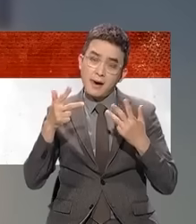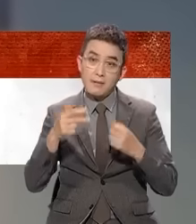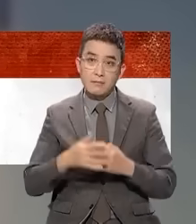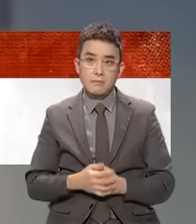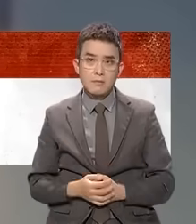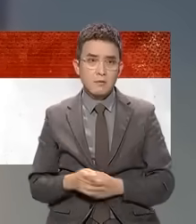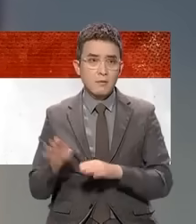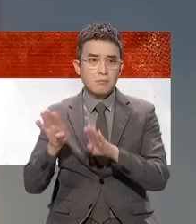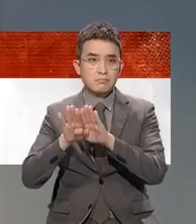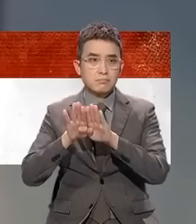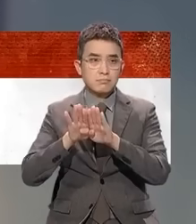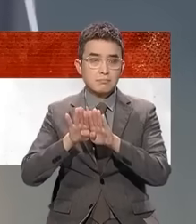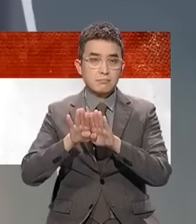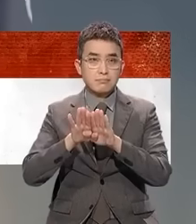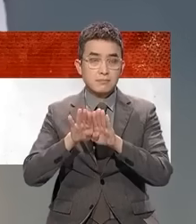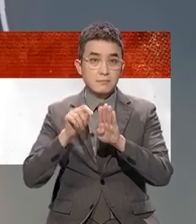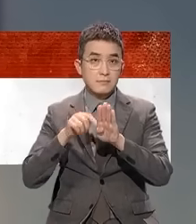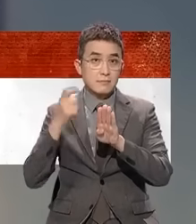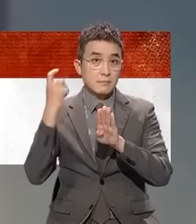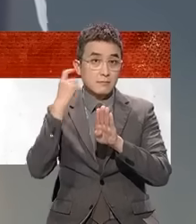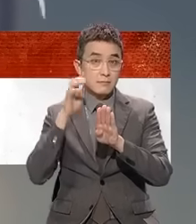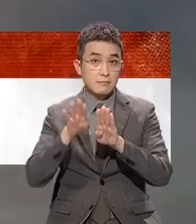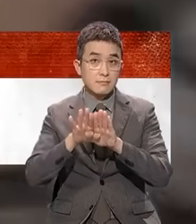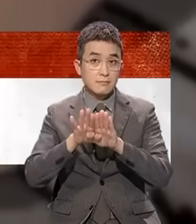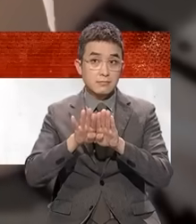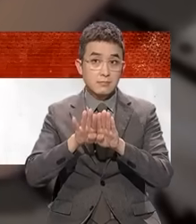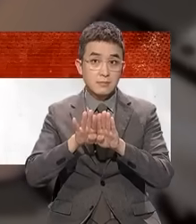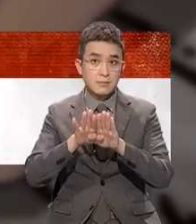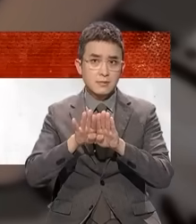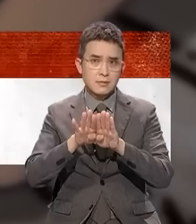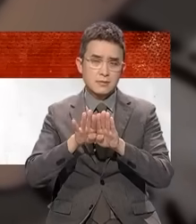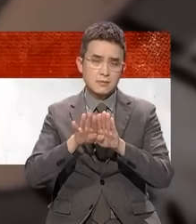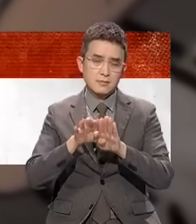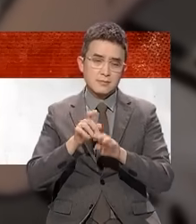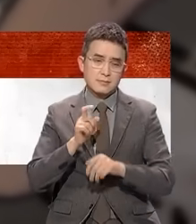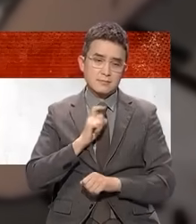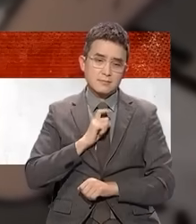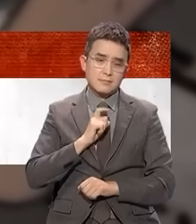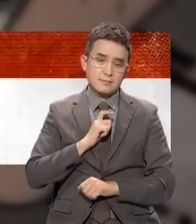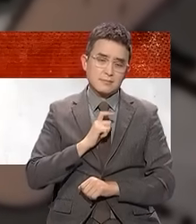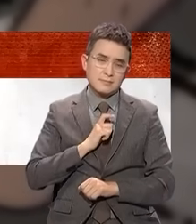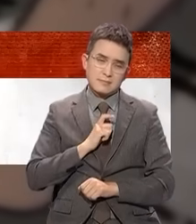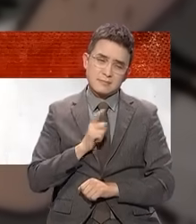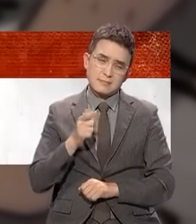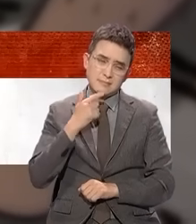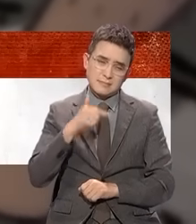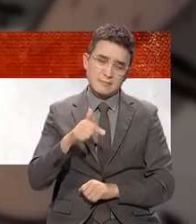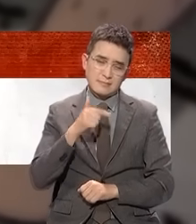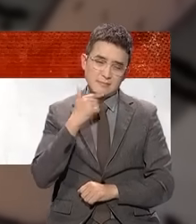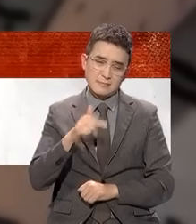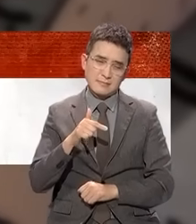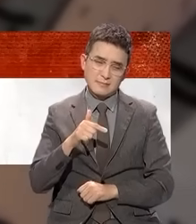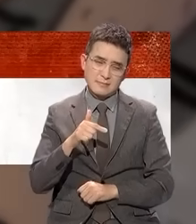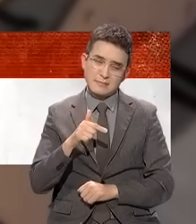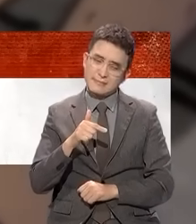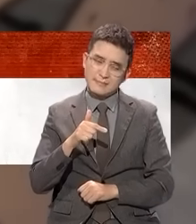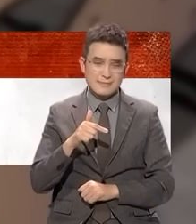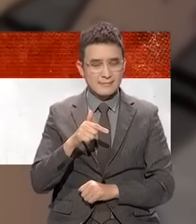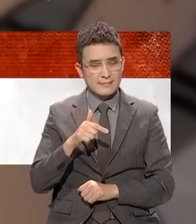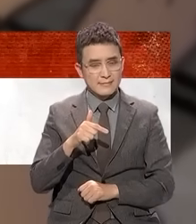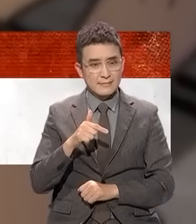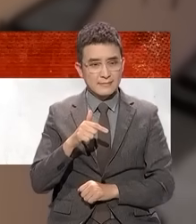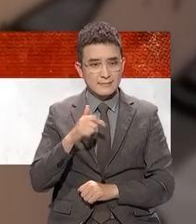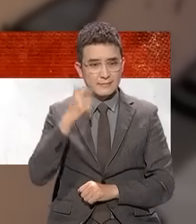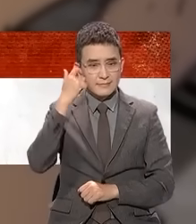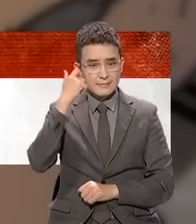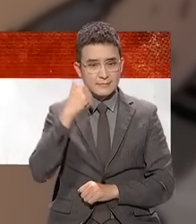뭔가 문이 열리는 듯한 소리가 들리는 거예요. 그래서 인기척에 아니겠지, 아니겠지 하면서 느낌이 싸한